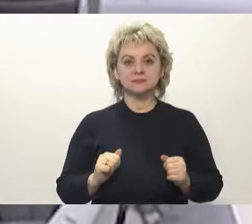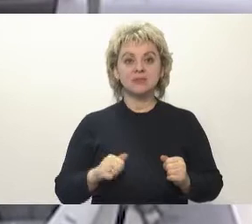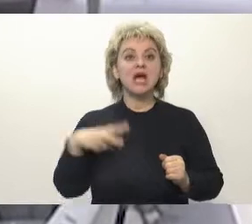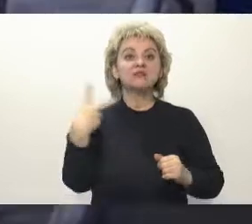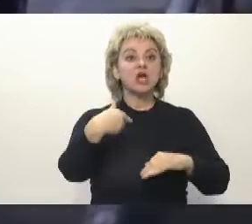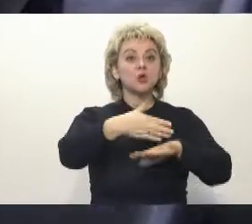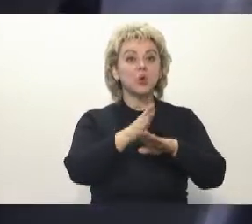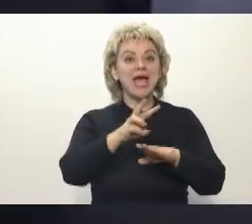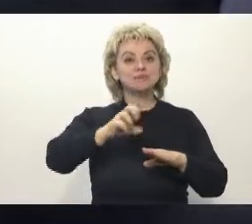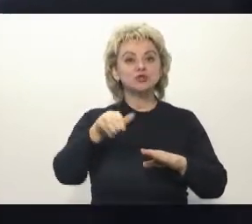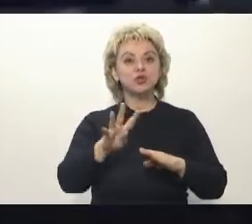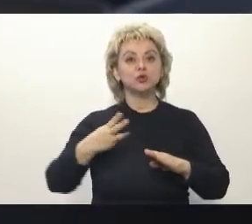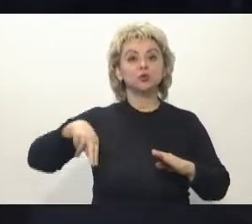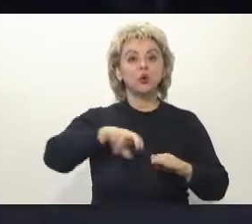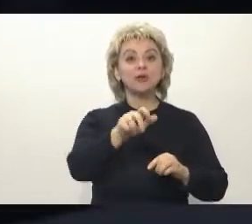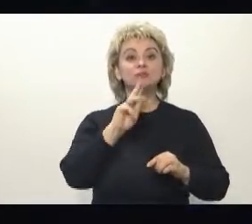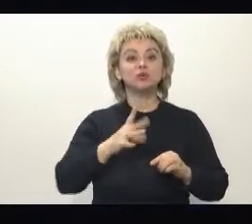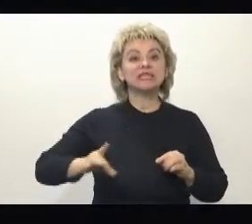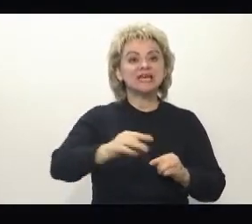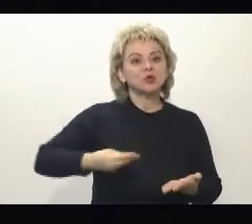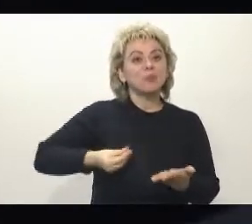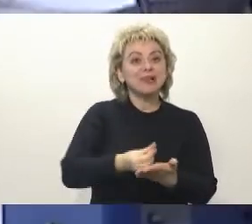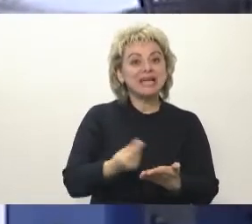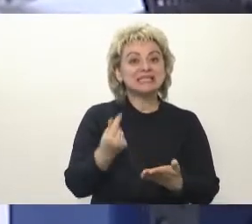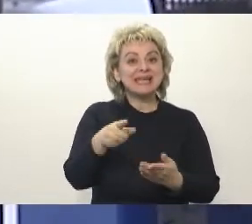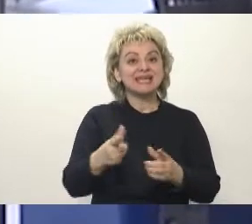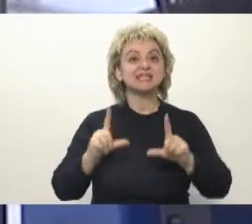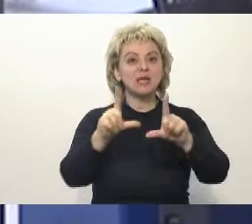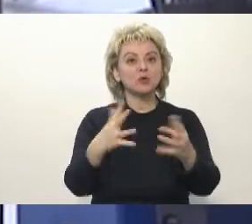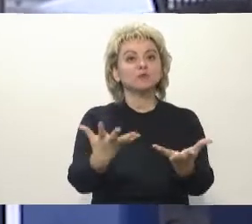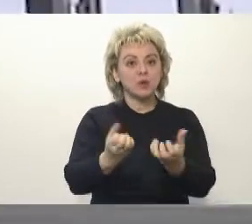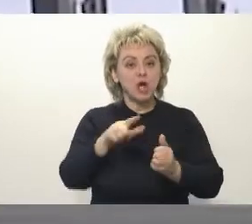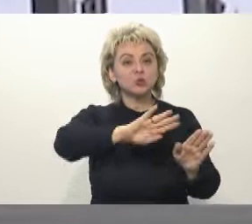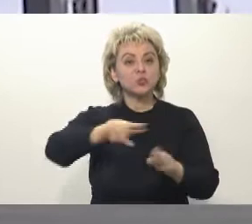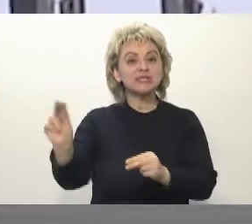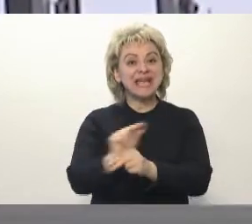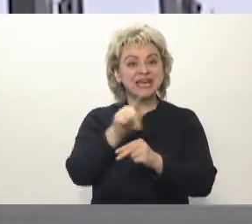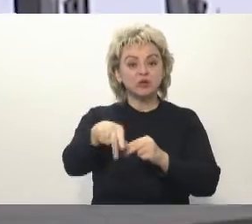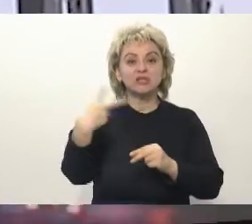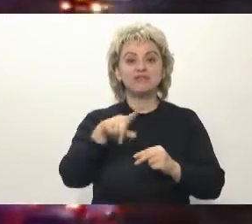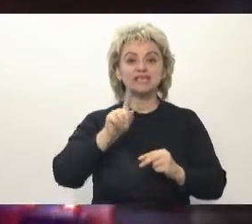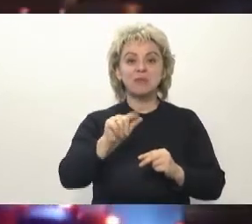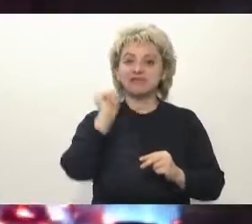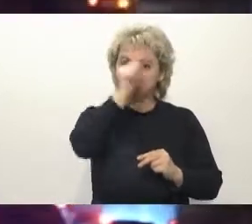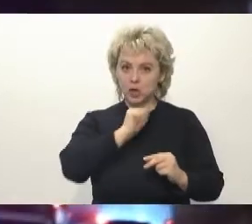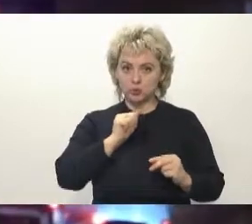Второй участок М4 Дон в регионе станет платным. Деньги за проезд начнут брать после реконструкции в 2021